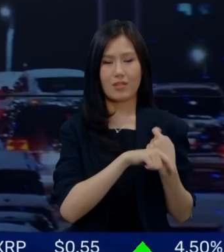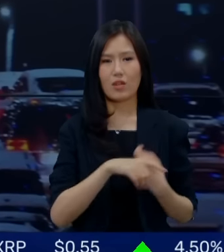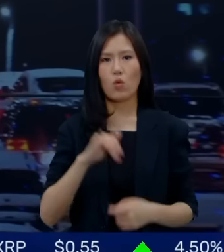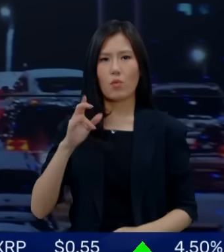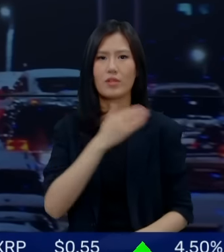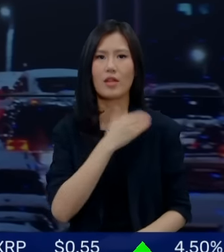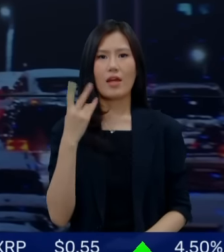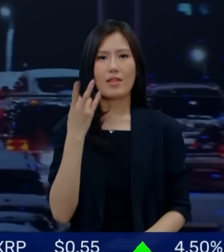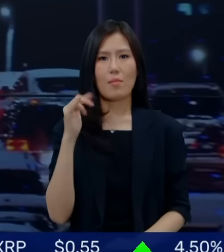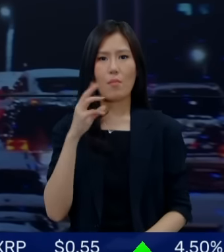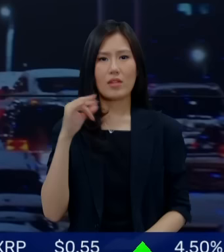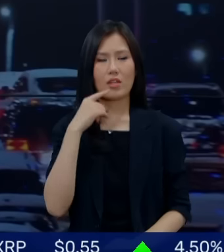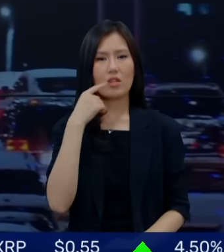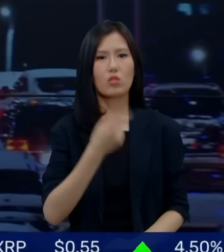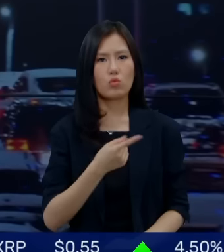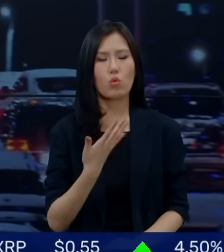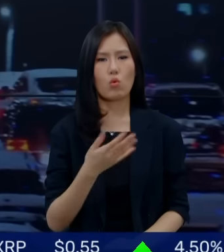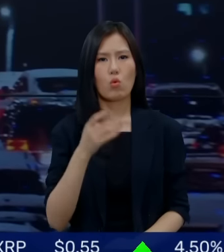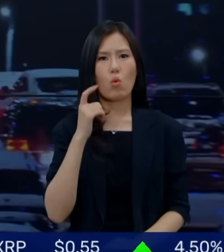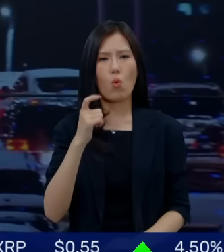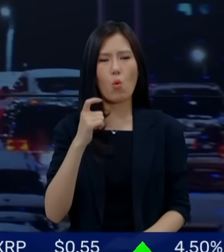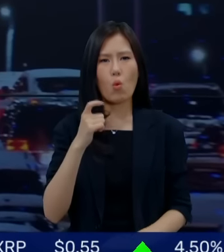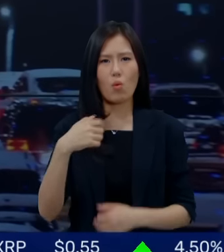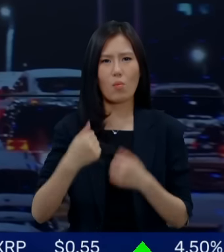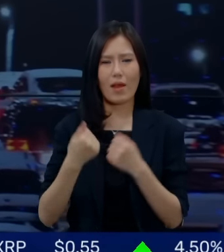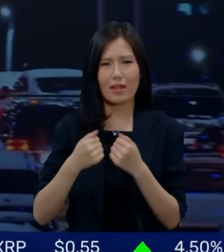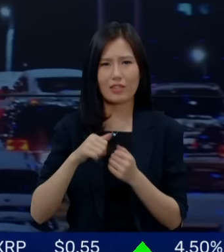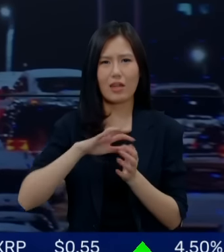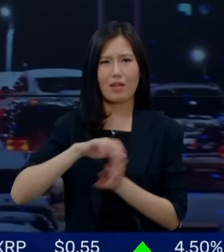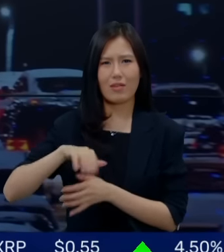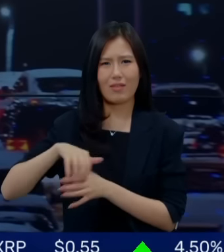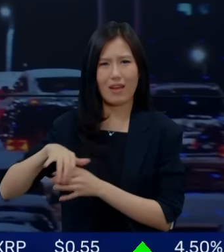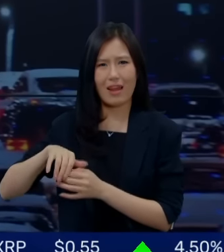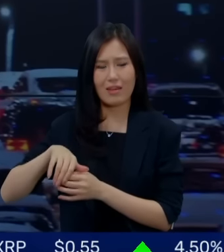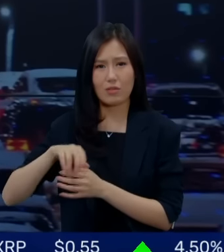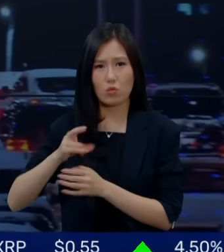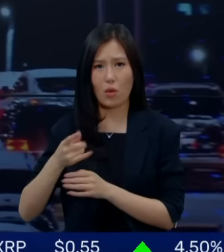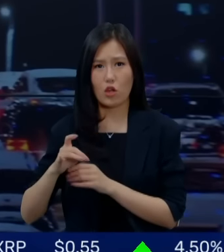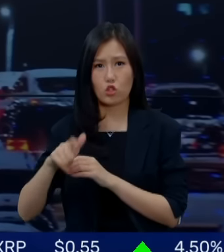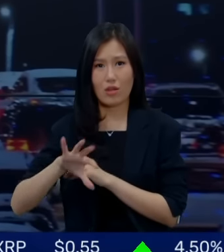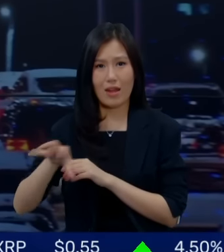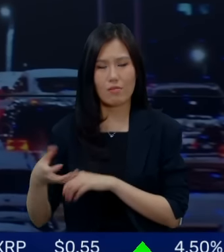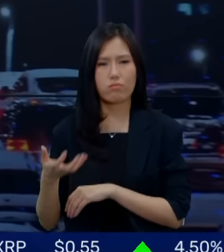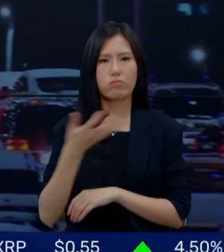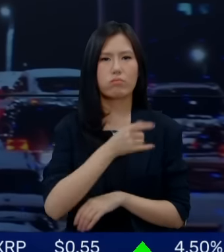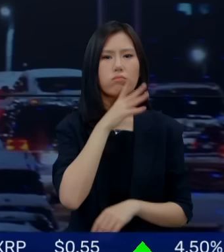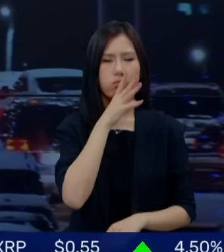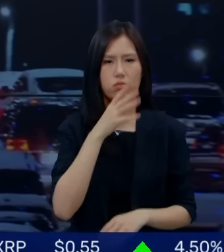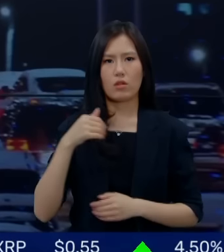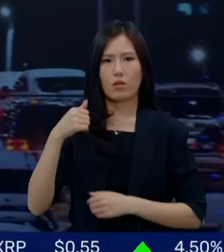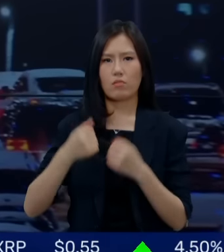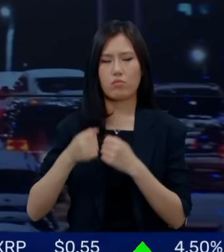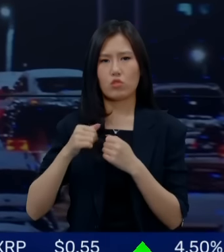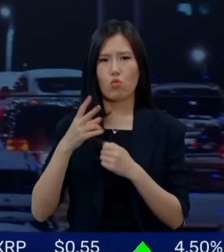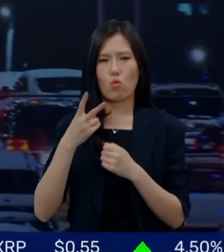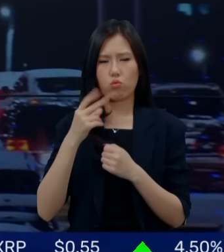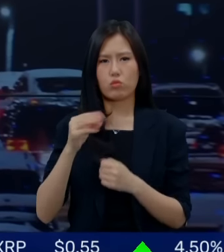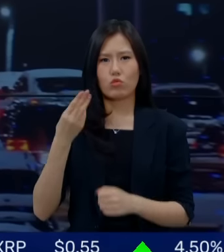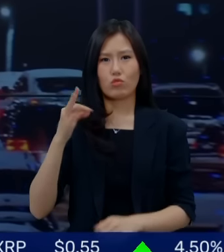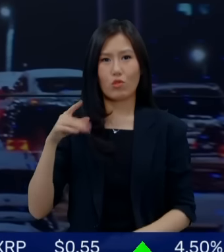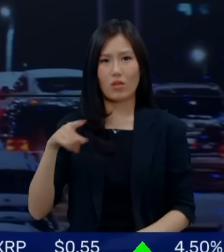Нимбатар жил тутам хасагдах автомашины хуучин дугаар орон зай нөхнө гэж үзэж байгаа юм. Тодорхойлбол авто тээврийн үндэсний төв жилд 20 мянга гаруй